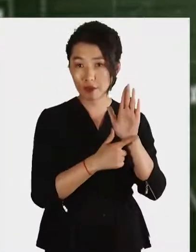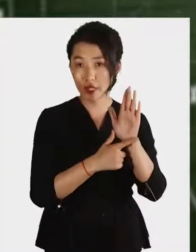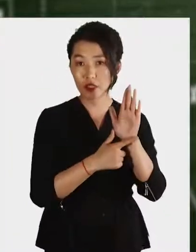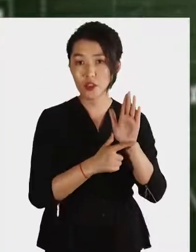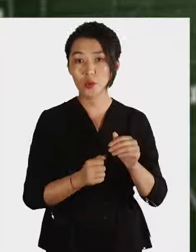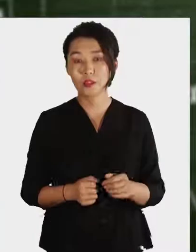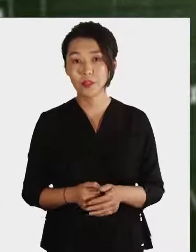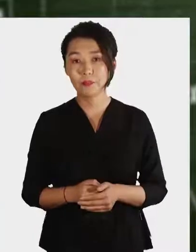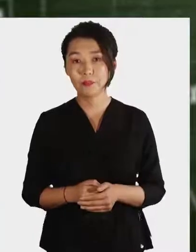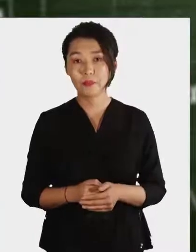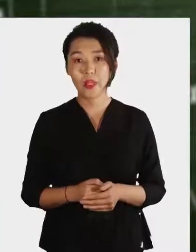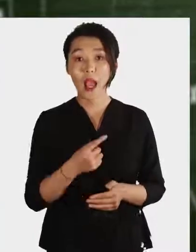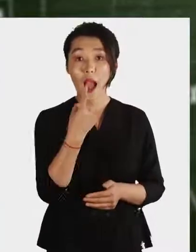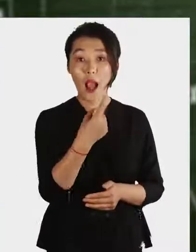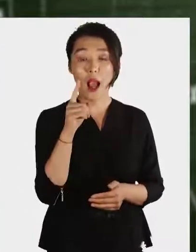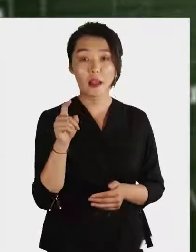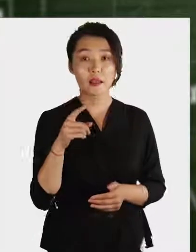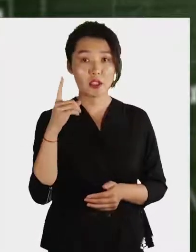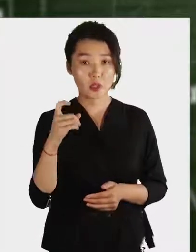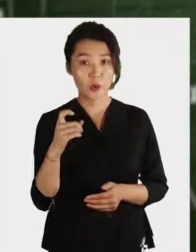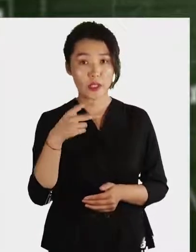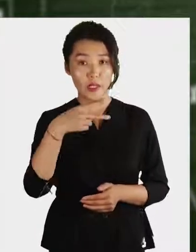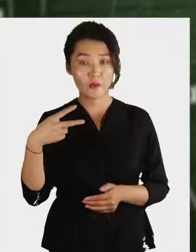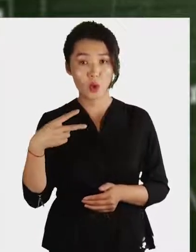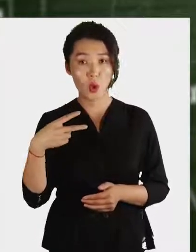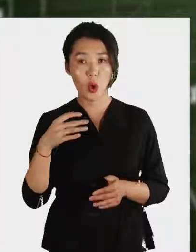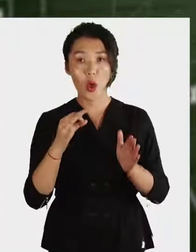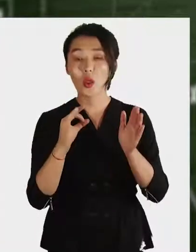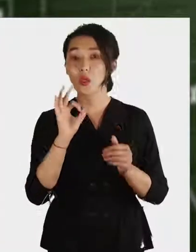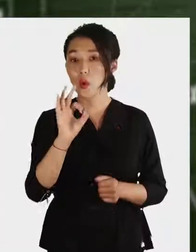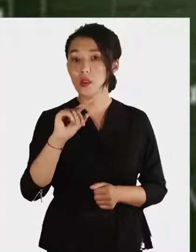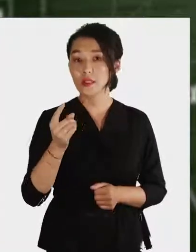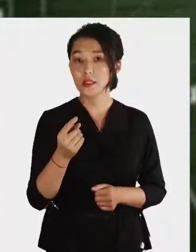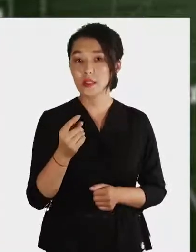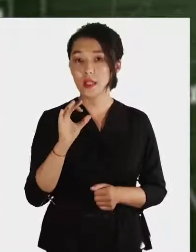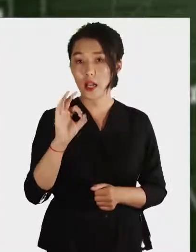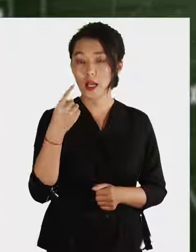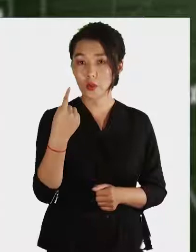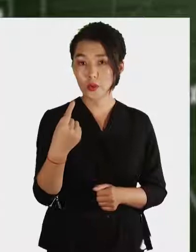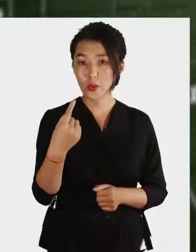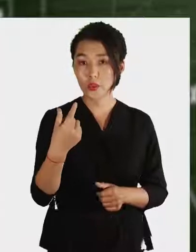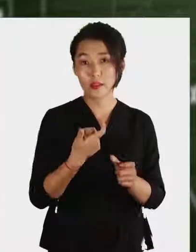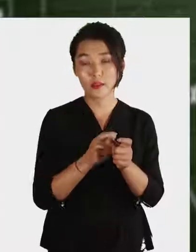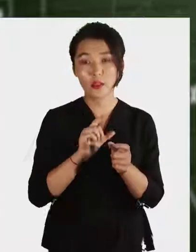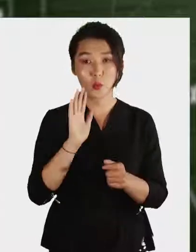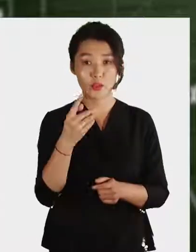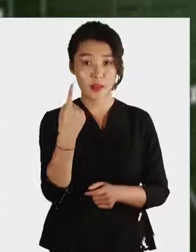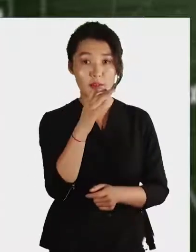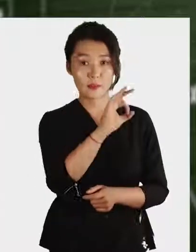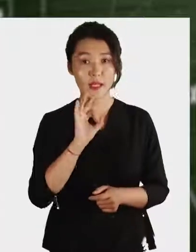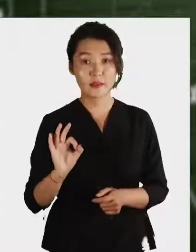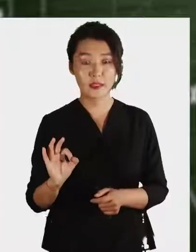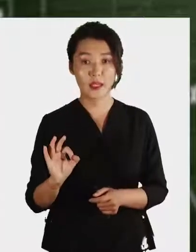0,17. Так как 1/100 равно 0,01, это будет 1%.